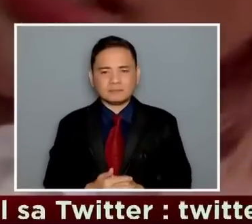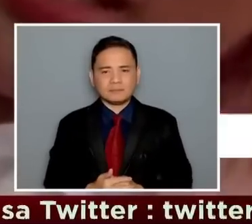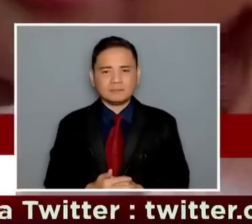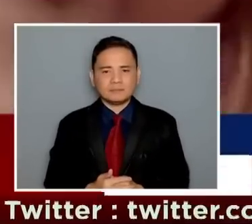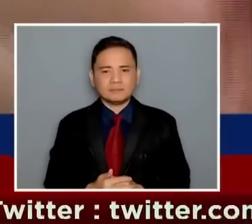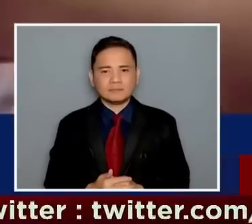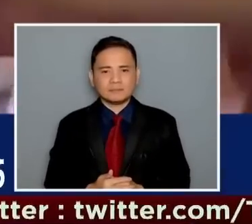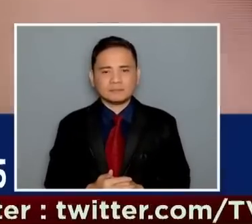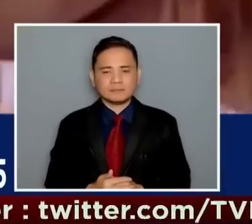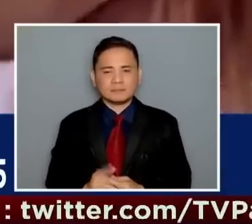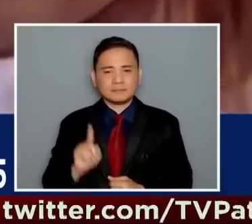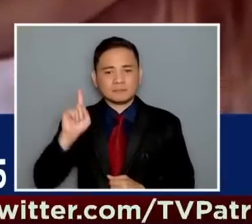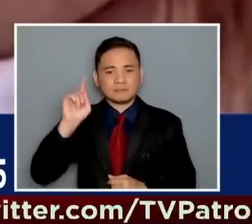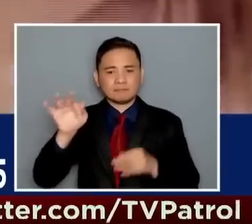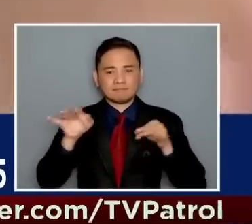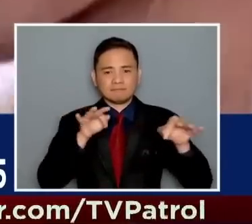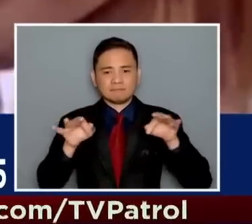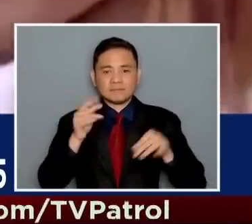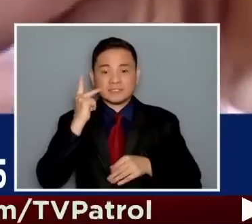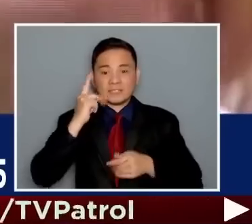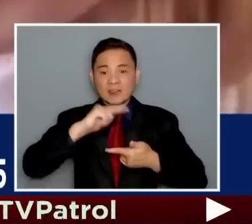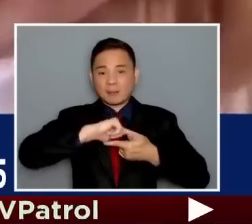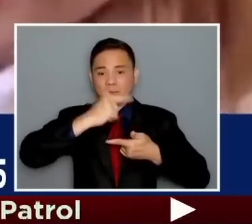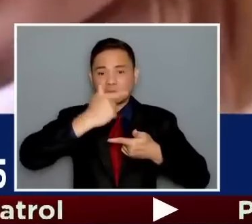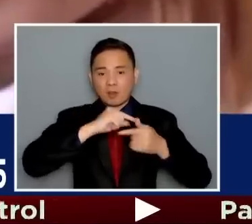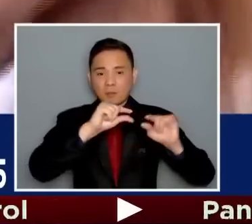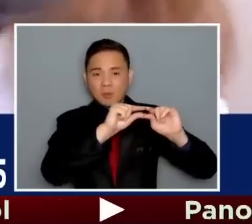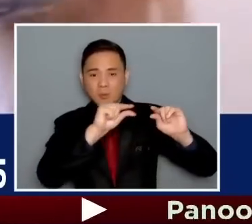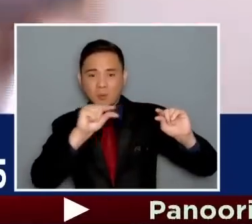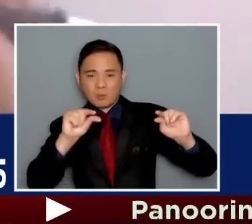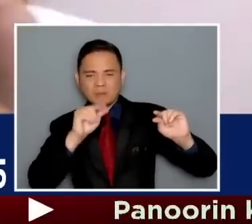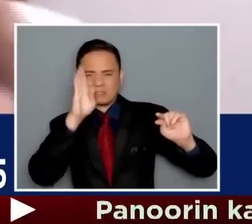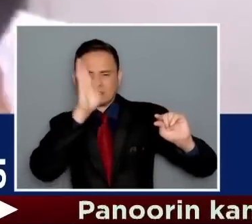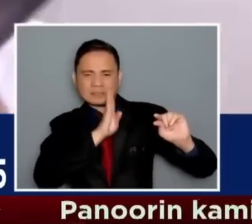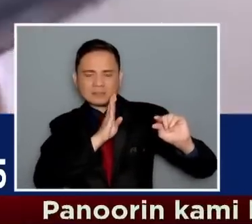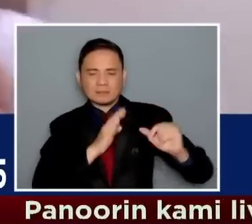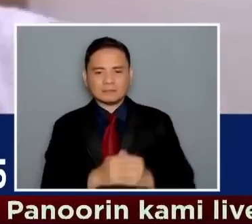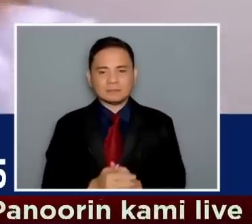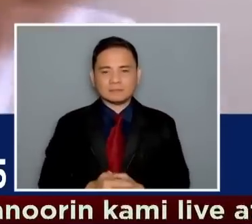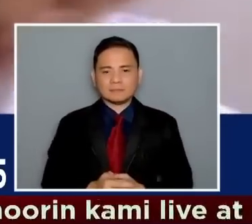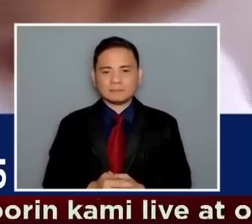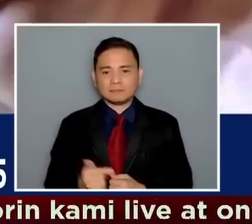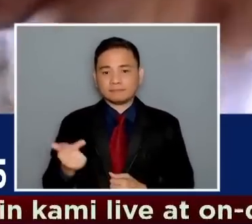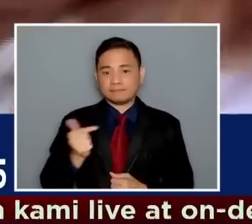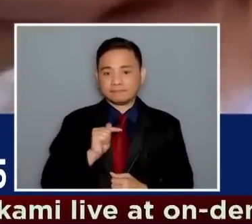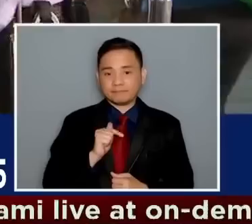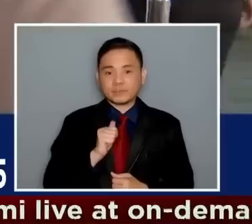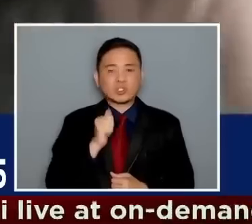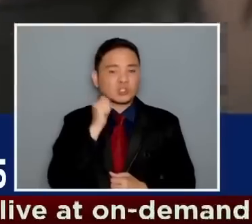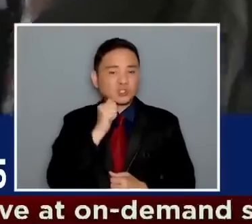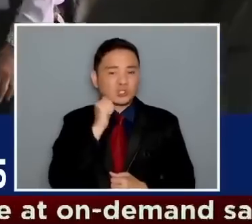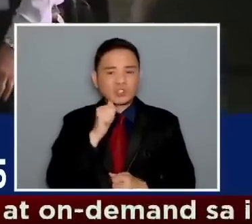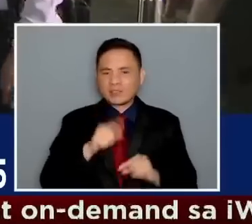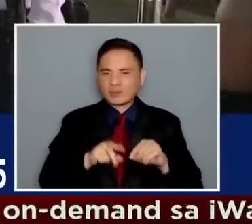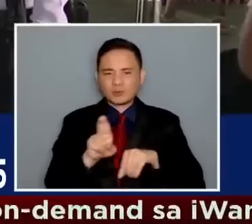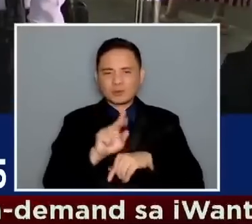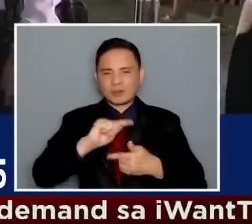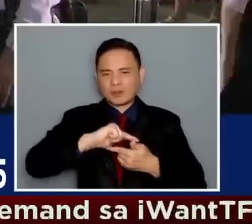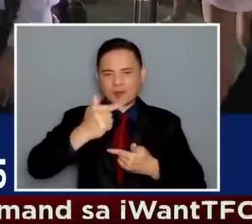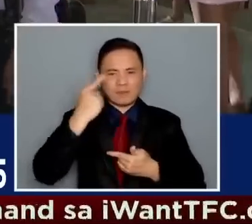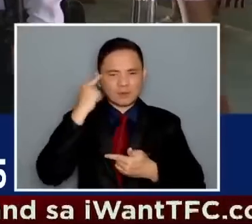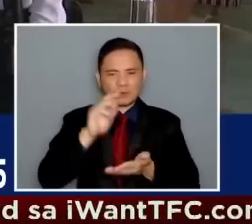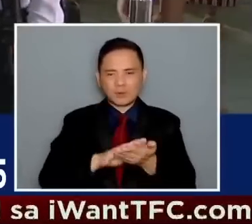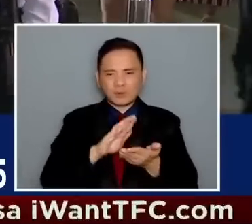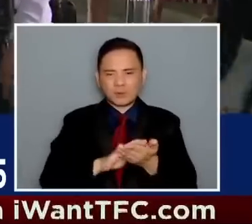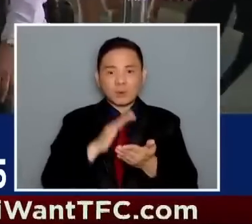Nabali po talaga siya. Pag ganun, pavina po siya. That is hindi na magamit ni Alana ang kanyang laptop para sa schoolwork dahil nasira ito